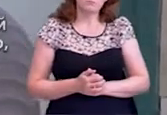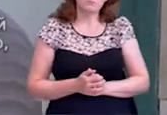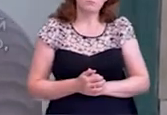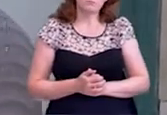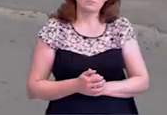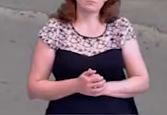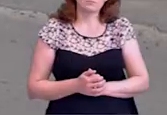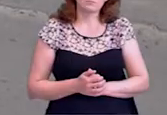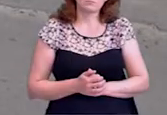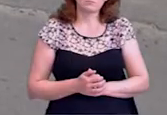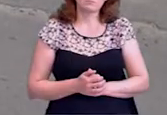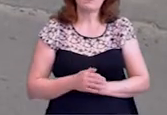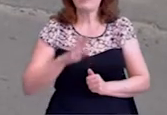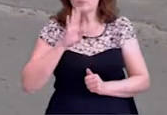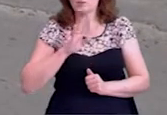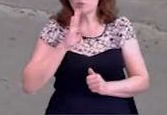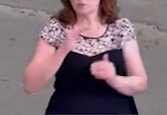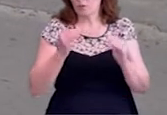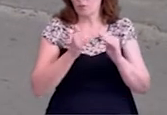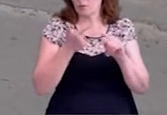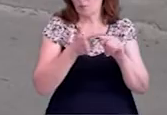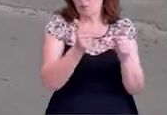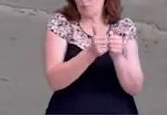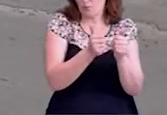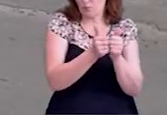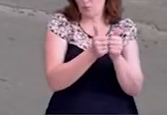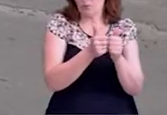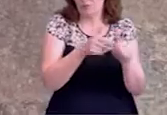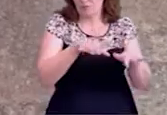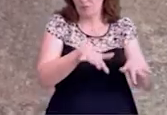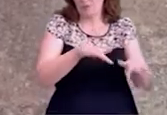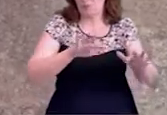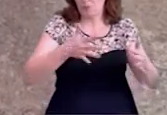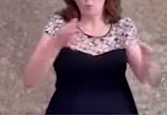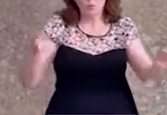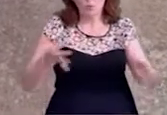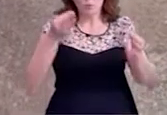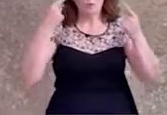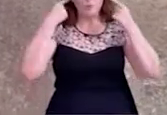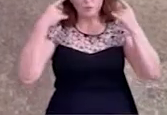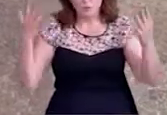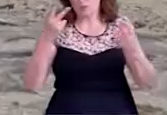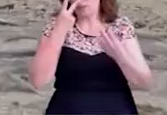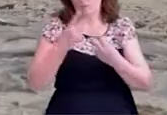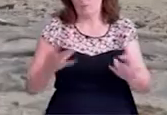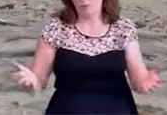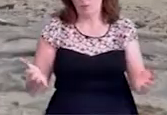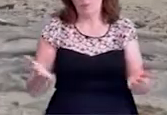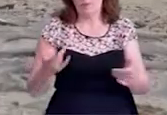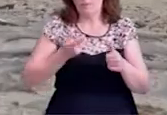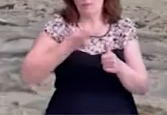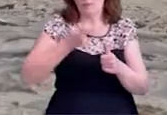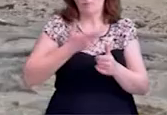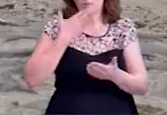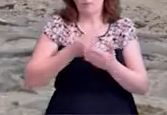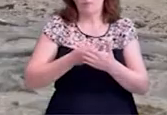розірвати за таке. Жителька будинку, який знаходиться поряд з місцем пригоди, каже, нічого не чула і нічого не бачила. Називати